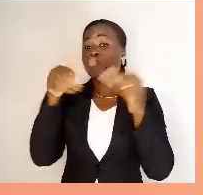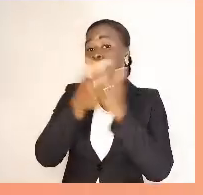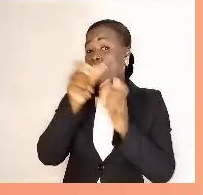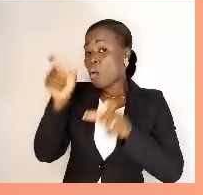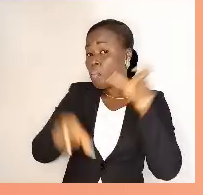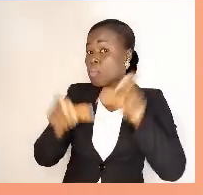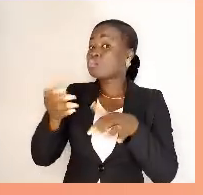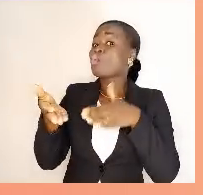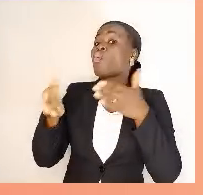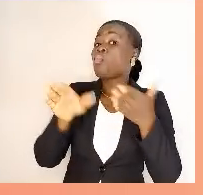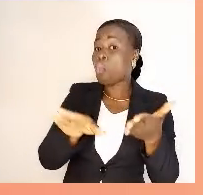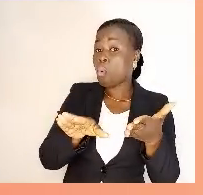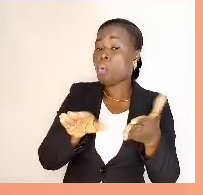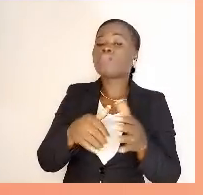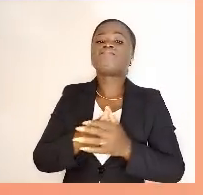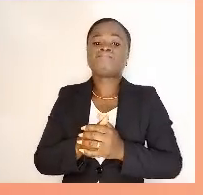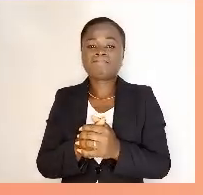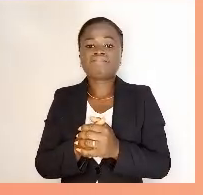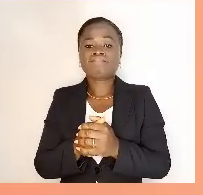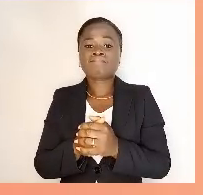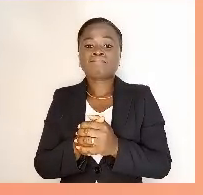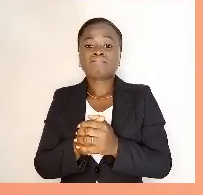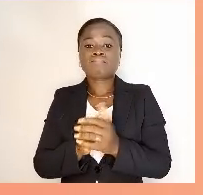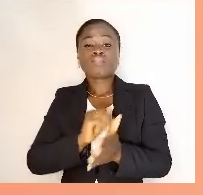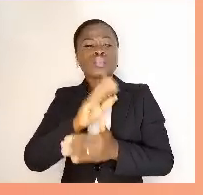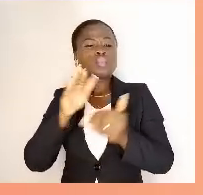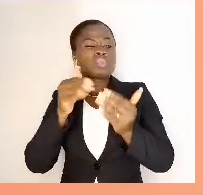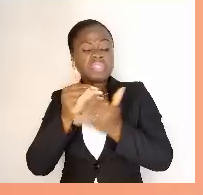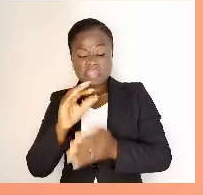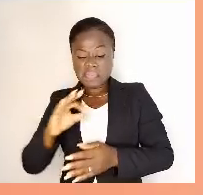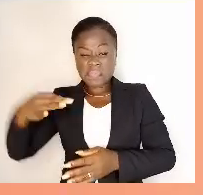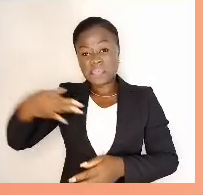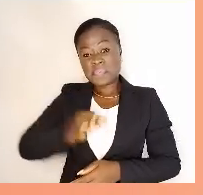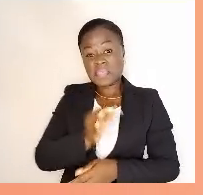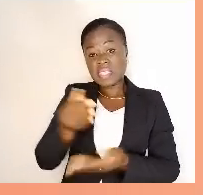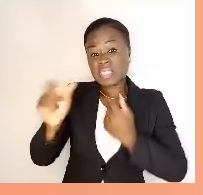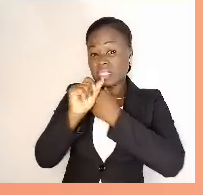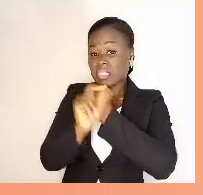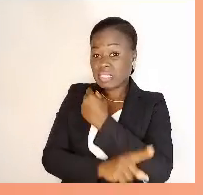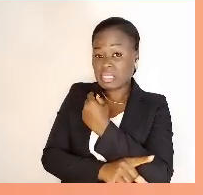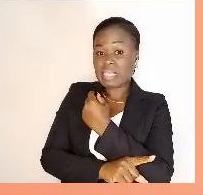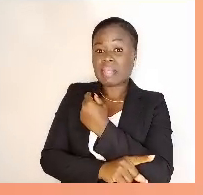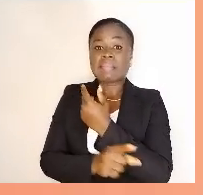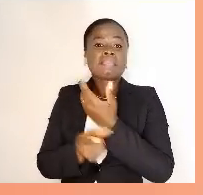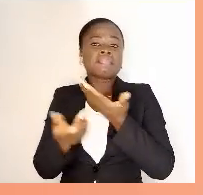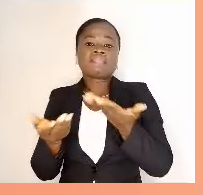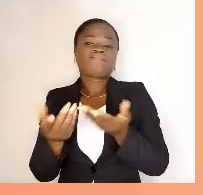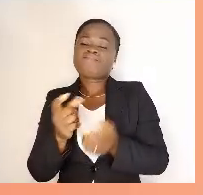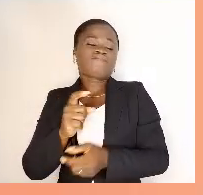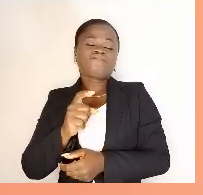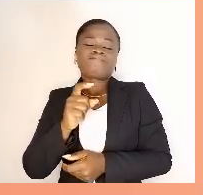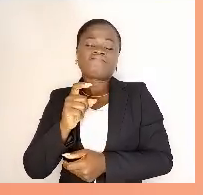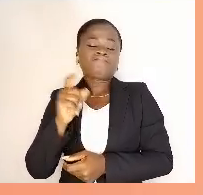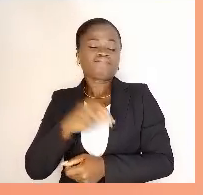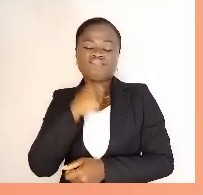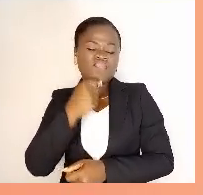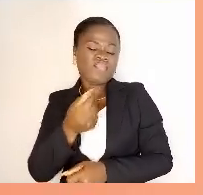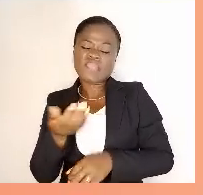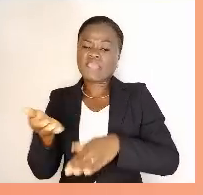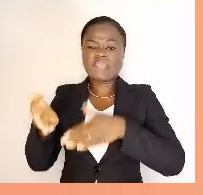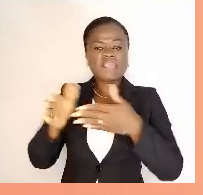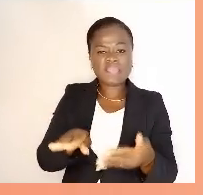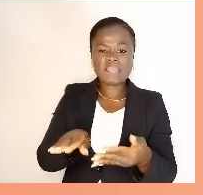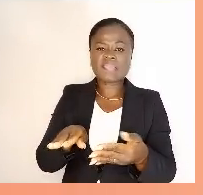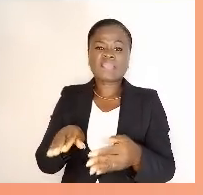penser à nos regrettés disparus. Aucun de nos fils, aucune de nos filles